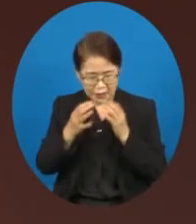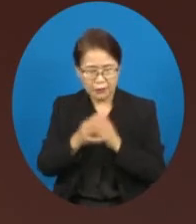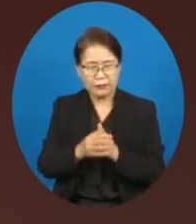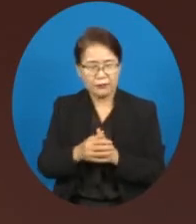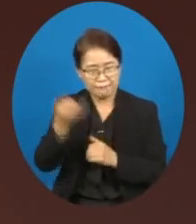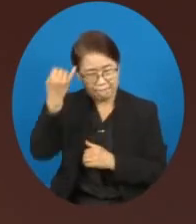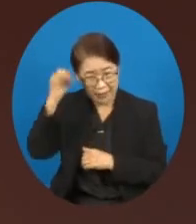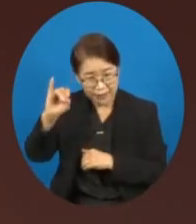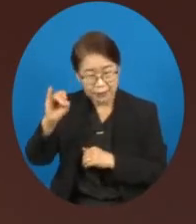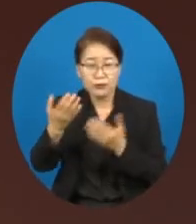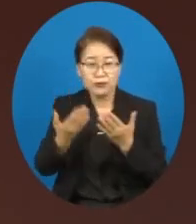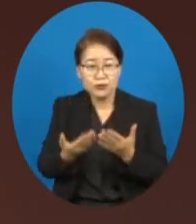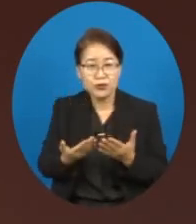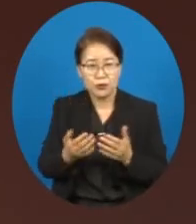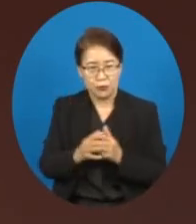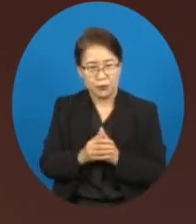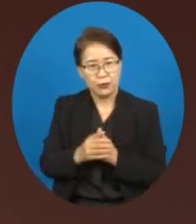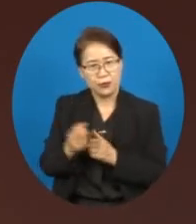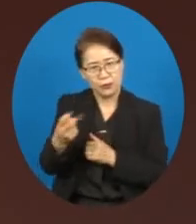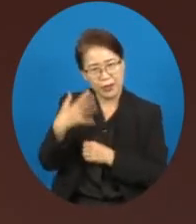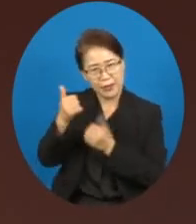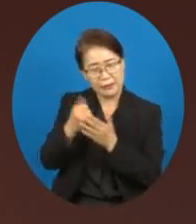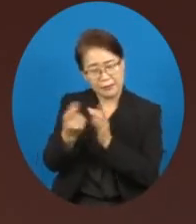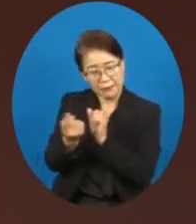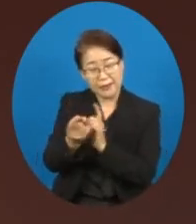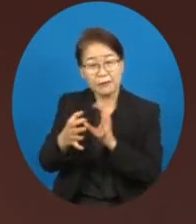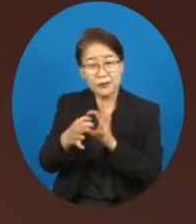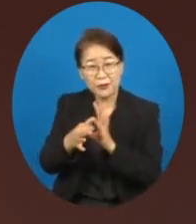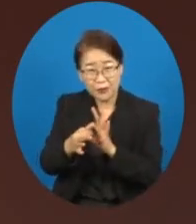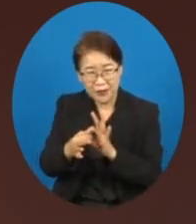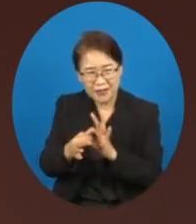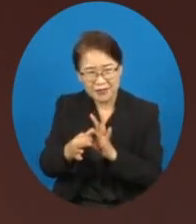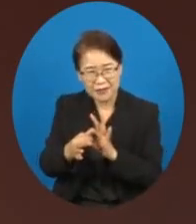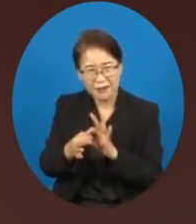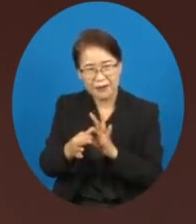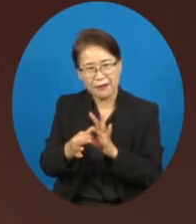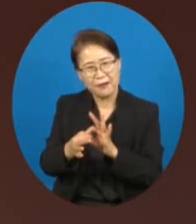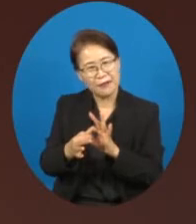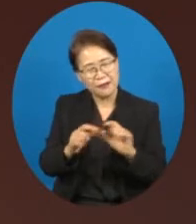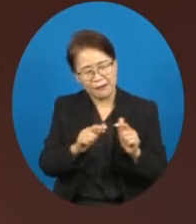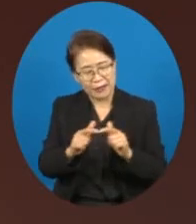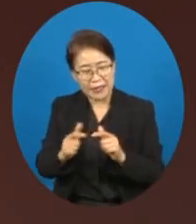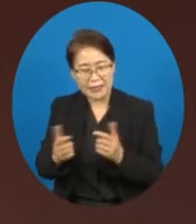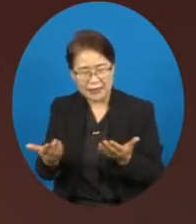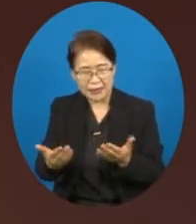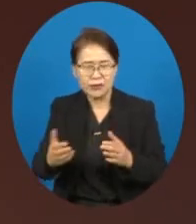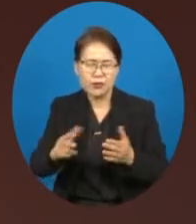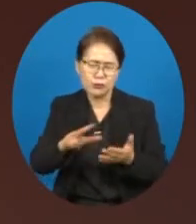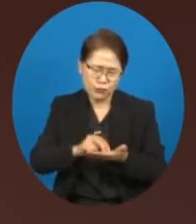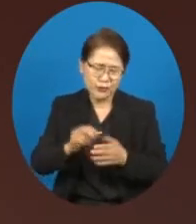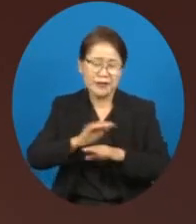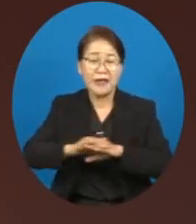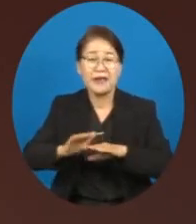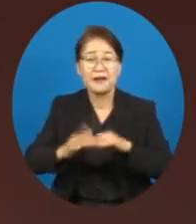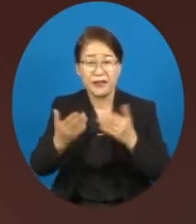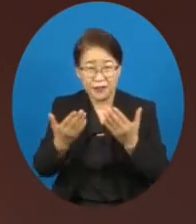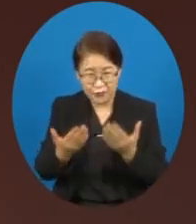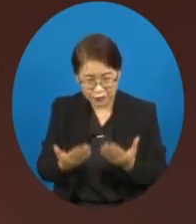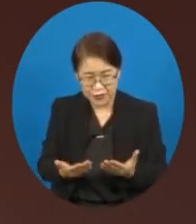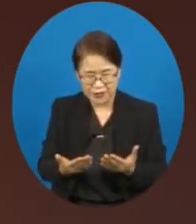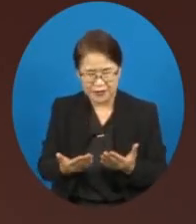받게 하시고 또 하나님께서 그 만남을 통해서 비즈니스를 열어주시고, 여러분 이런 방식으로